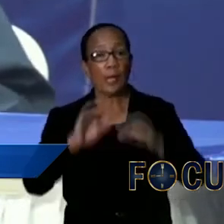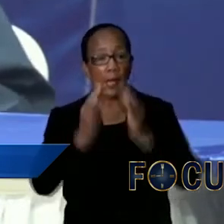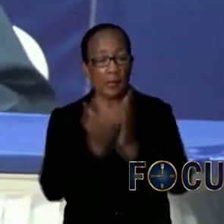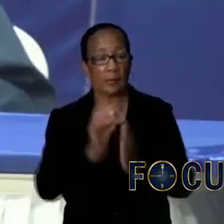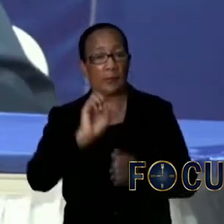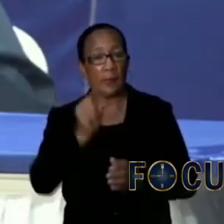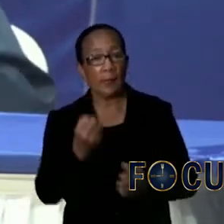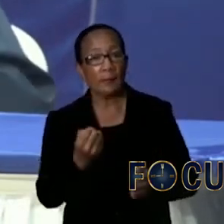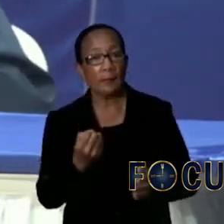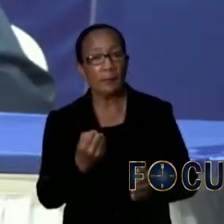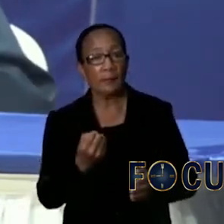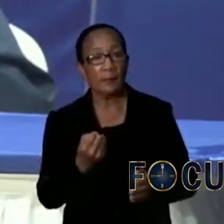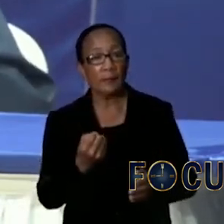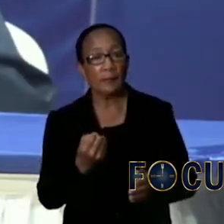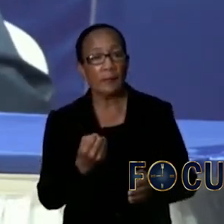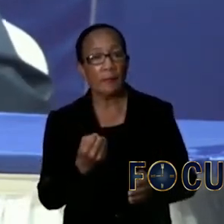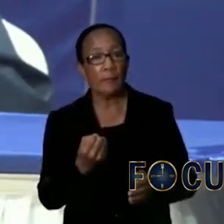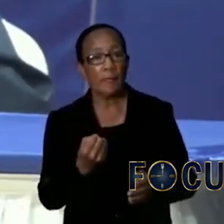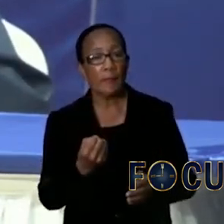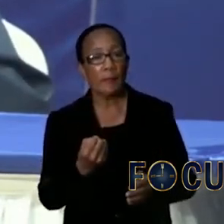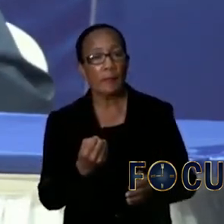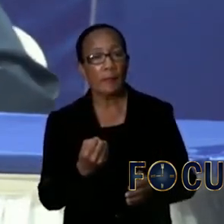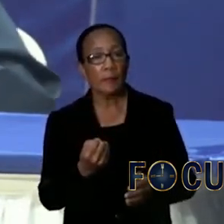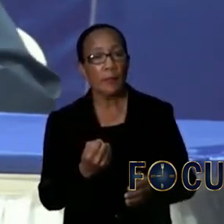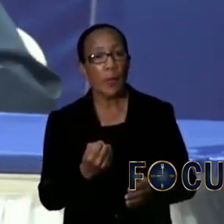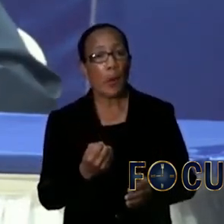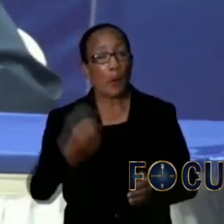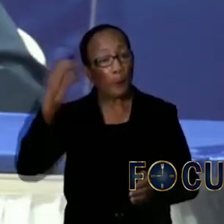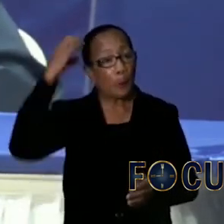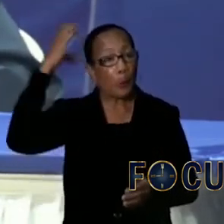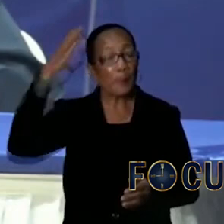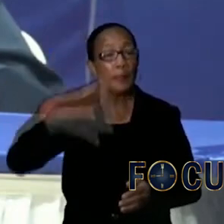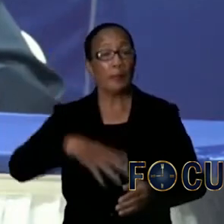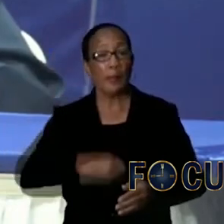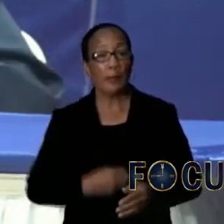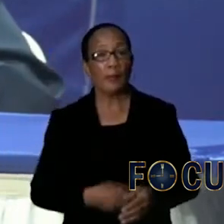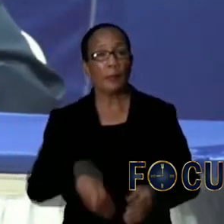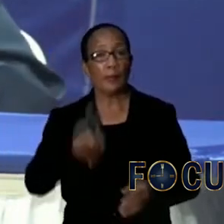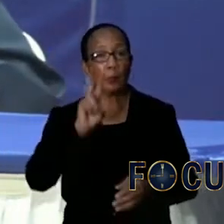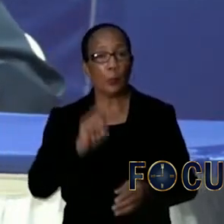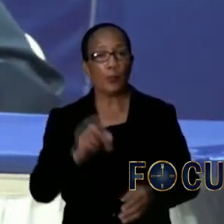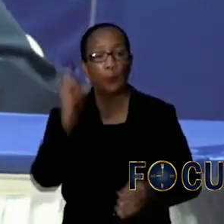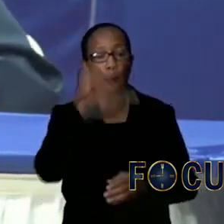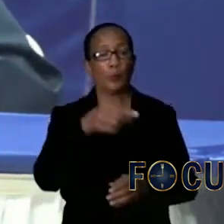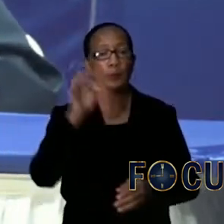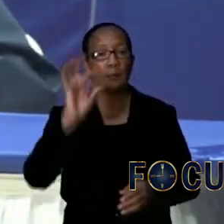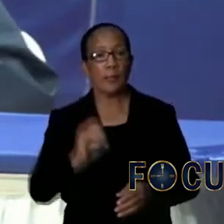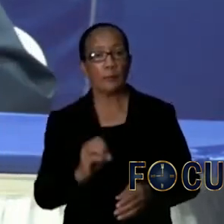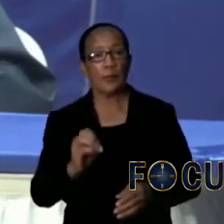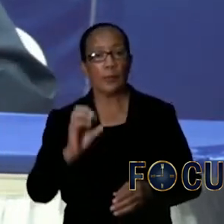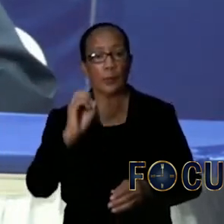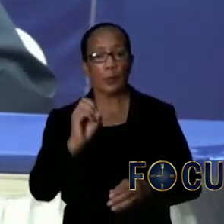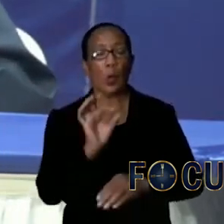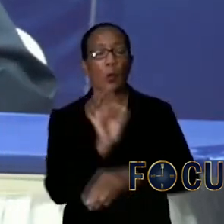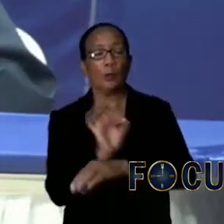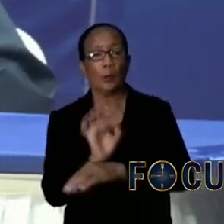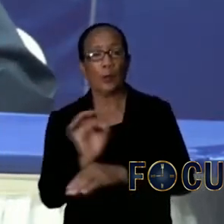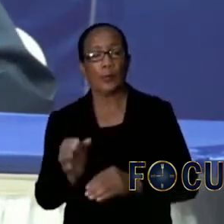alles mogelijk. Het probleem dat je hebt is dat maar 20% van het